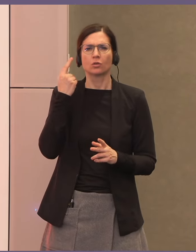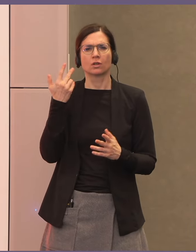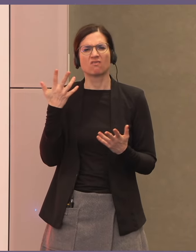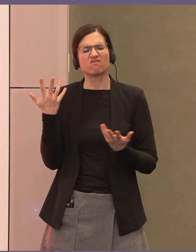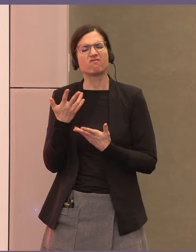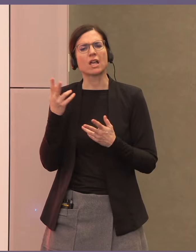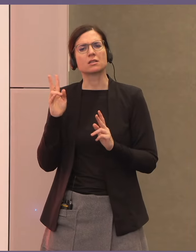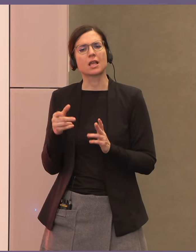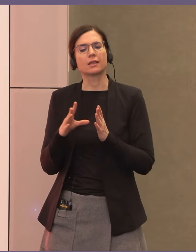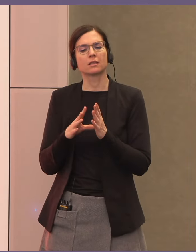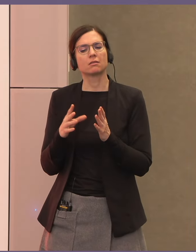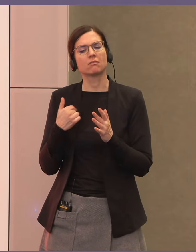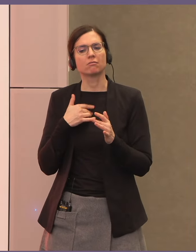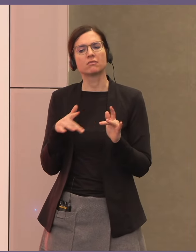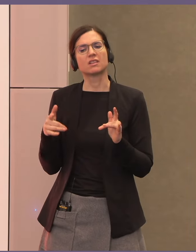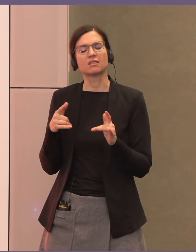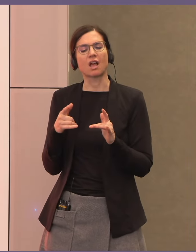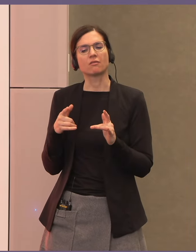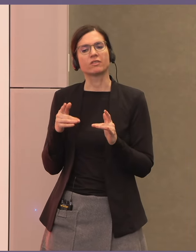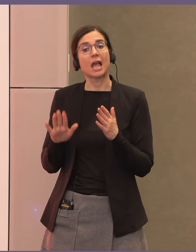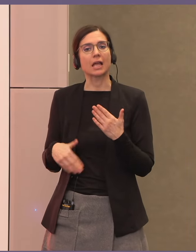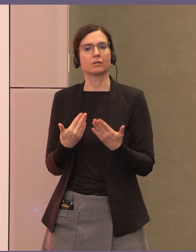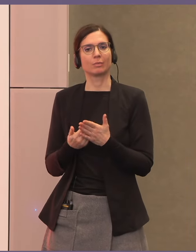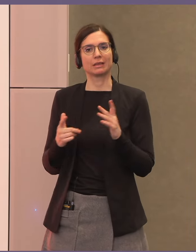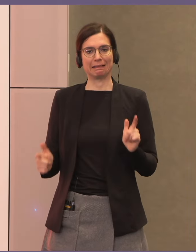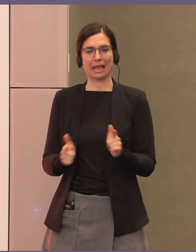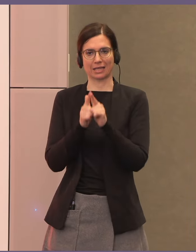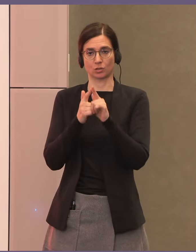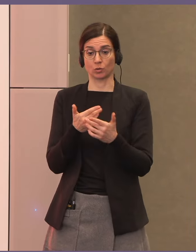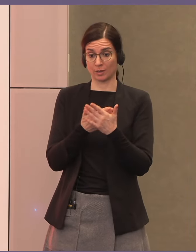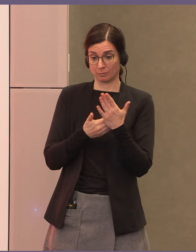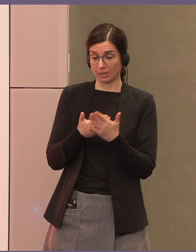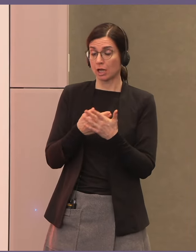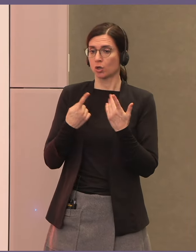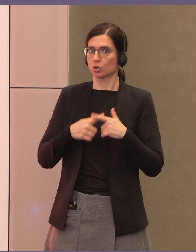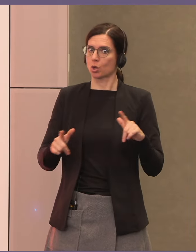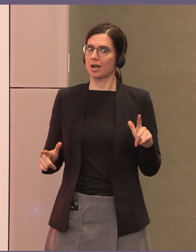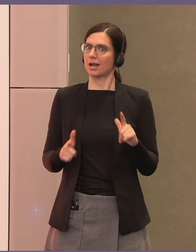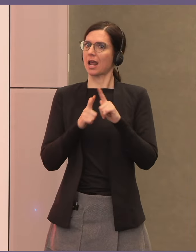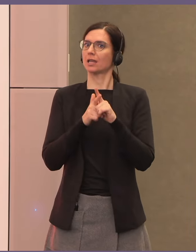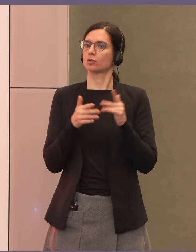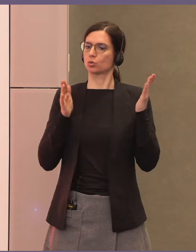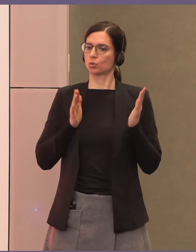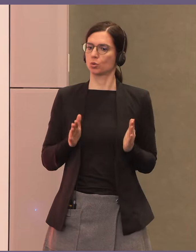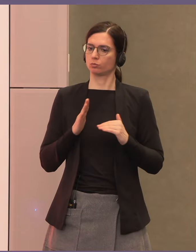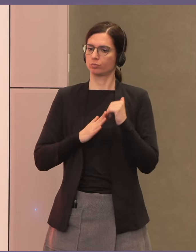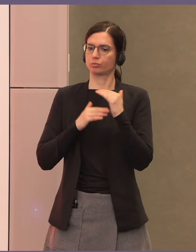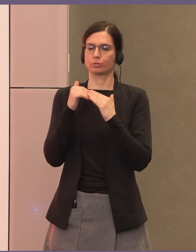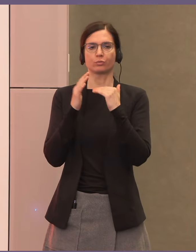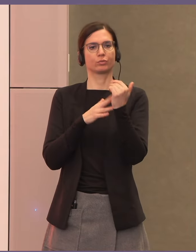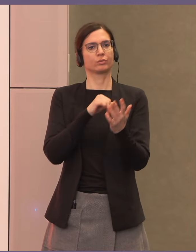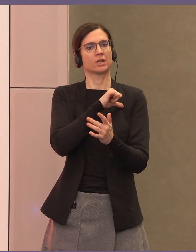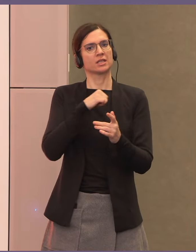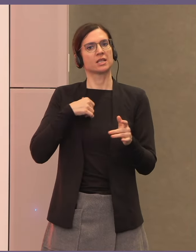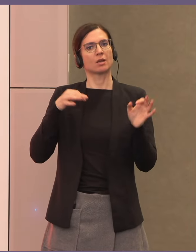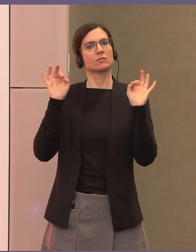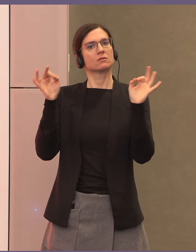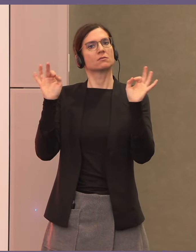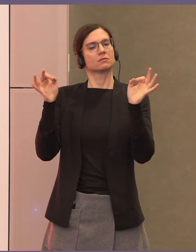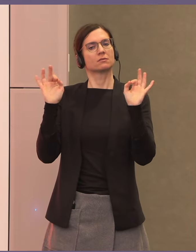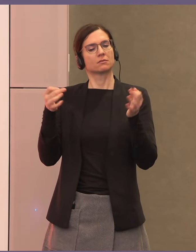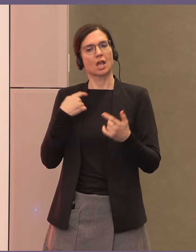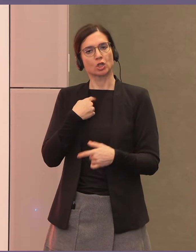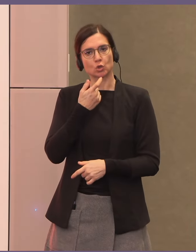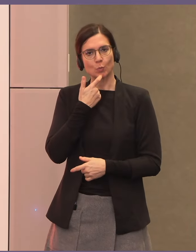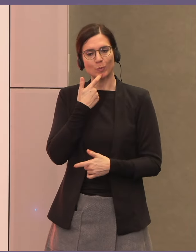Nutzenmaximierung getrieben ist. Durch Bildung soll dieses Wesen zu einem selbstoptimierten Subjekt erzogen